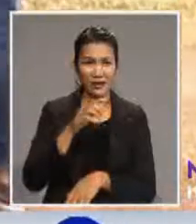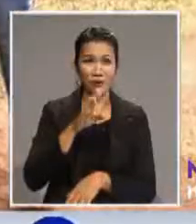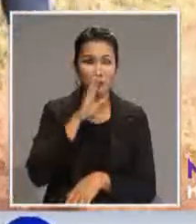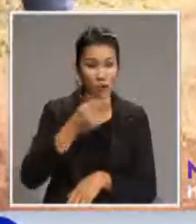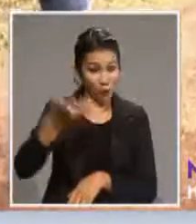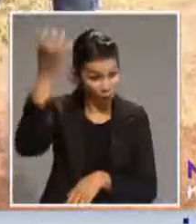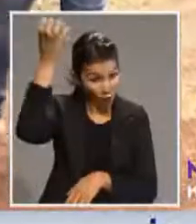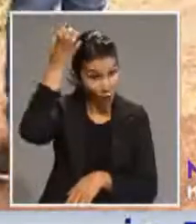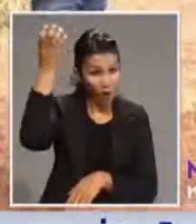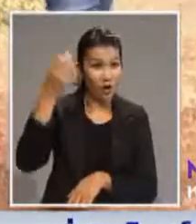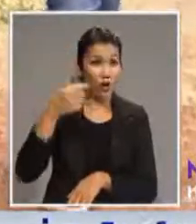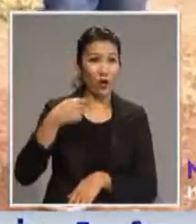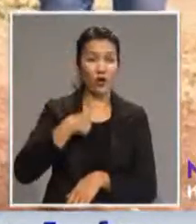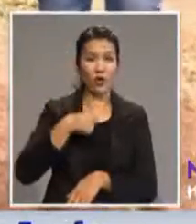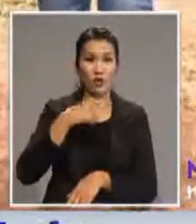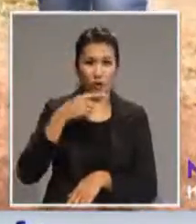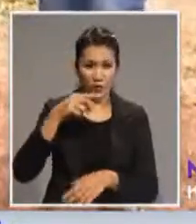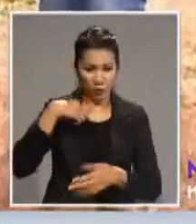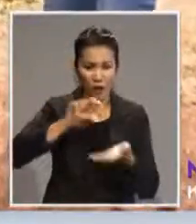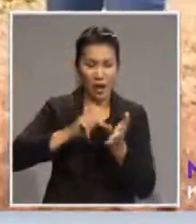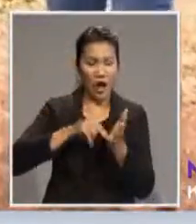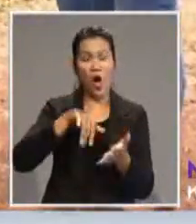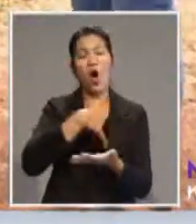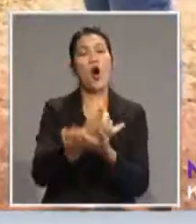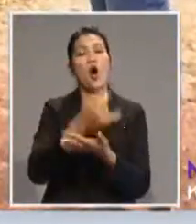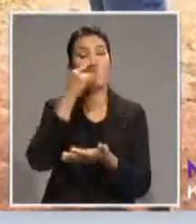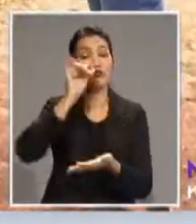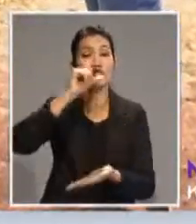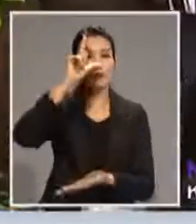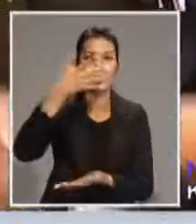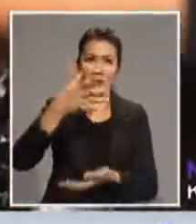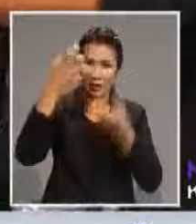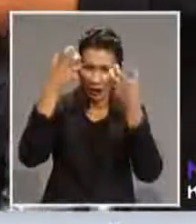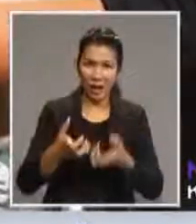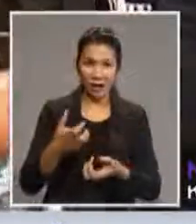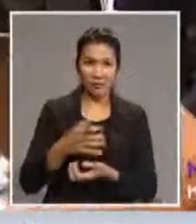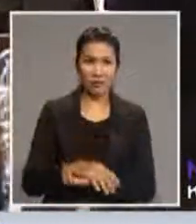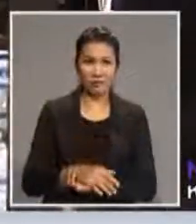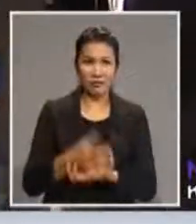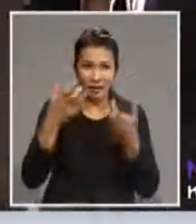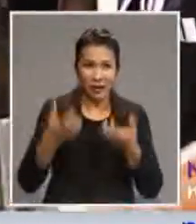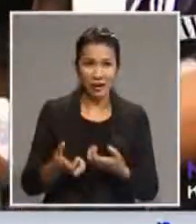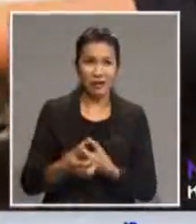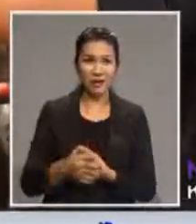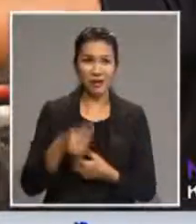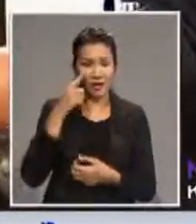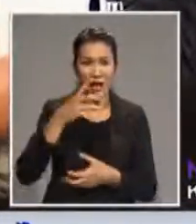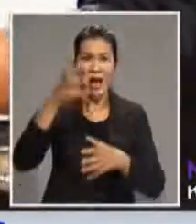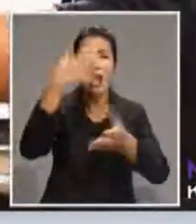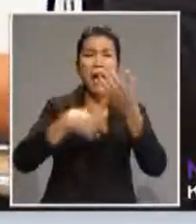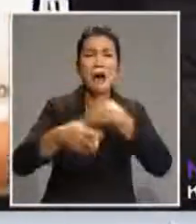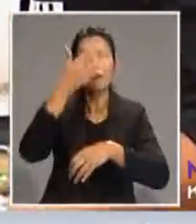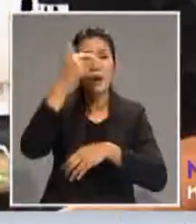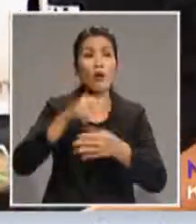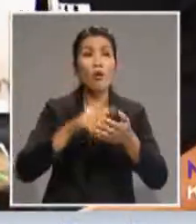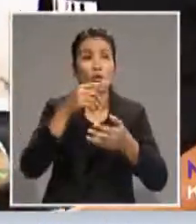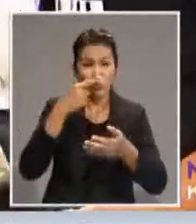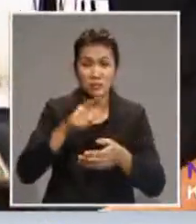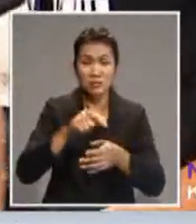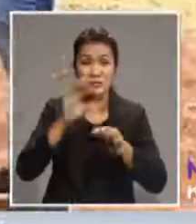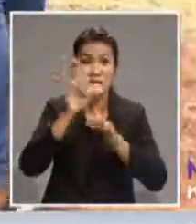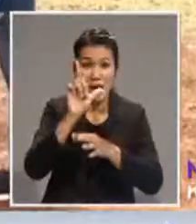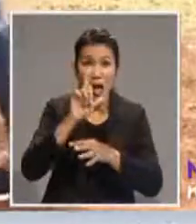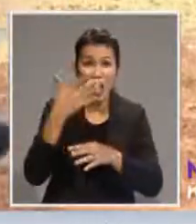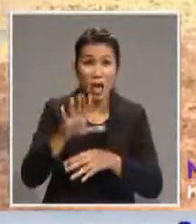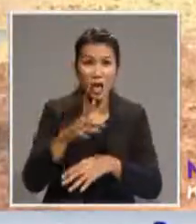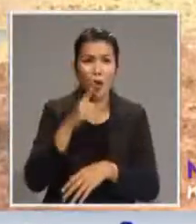หัวคนนี่ผมว่าไม่ฟื้นแล้วเนี่ยไปโรงพยาบาลเนี่ยหนักมากอ่ะเนี่ย เหรอ เออ แล้วพี่ไปเก็บมันทำไมอะคะมันสุกแล้วเหรอ ครับ